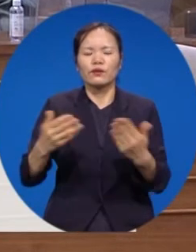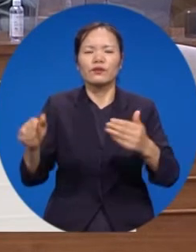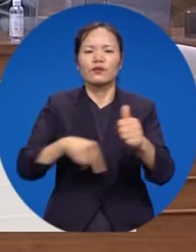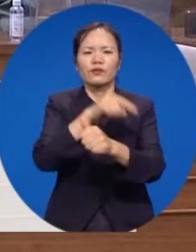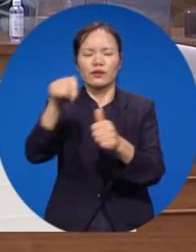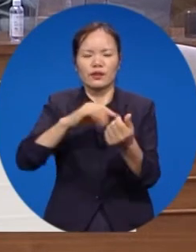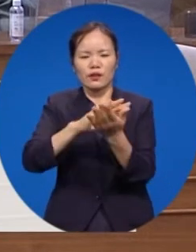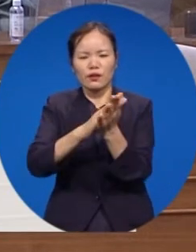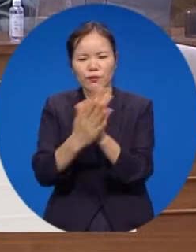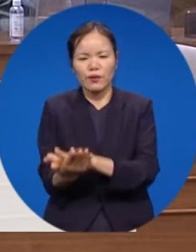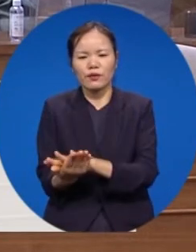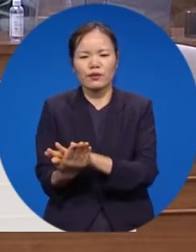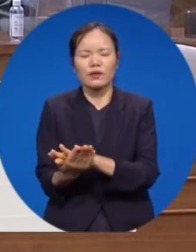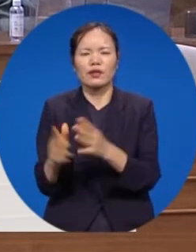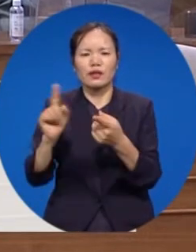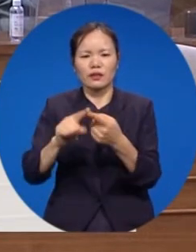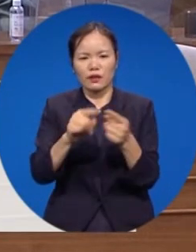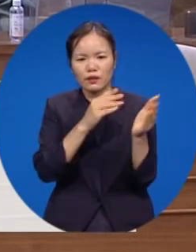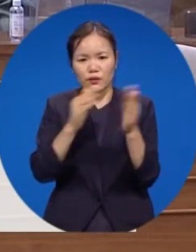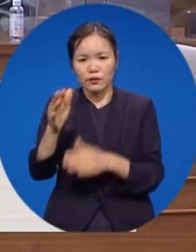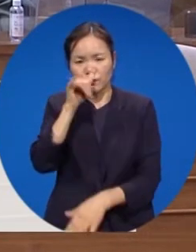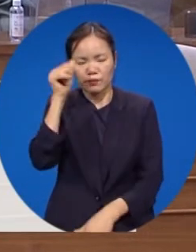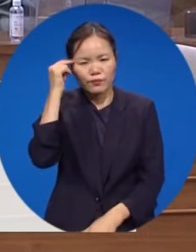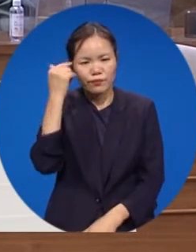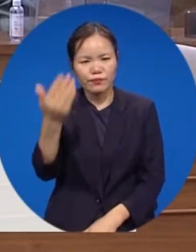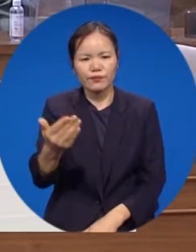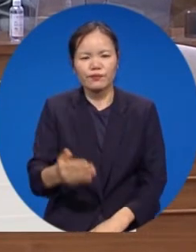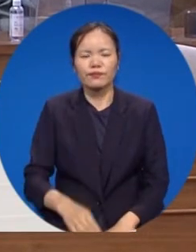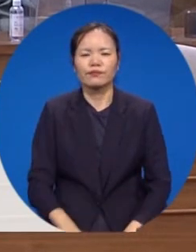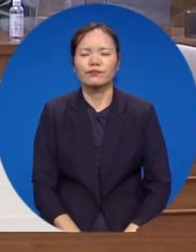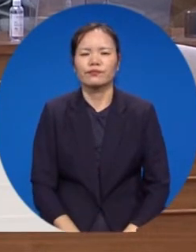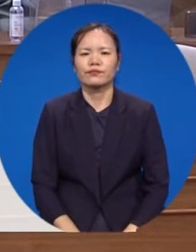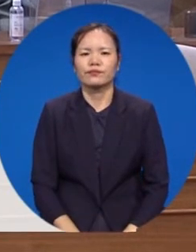환경의 변화에 얼마나 대비하고 있습니까?